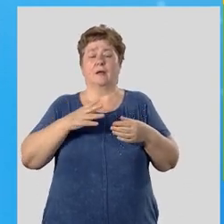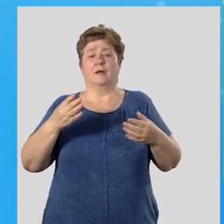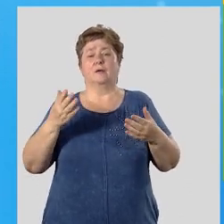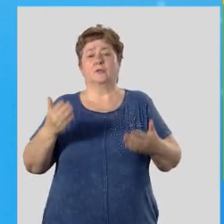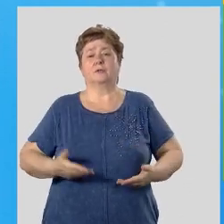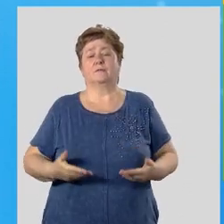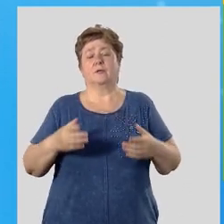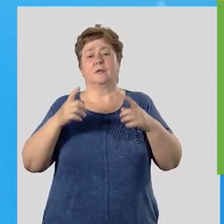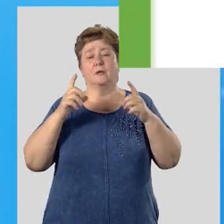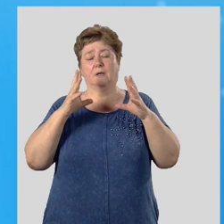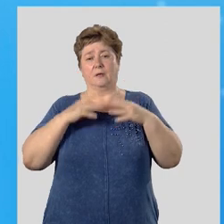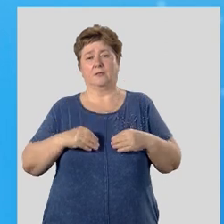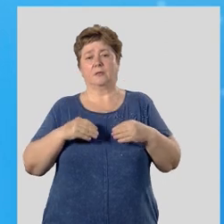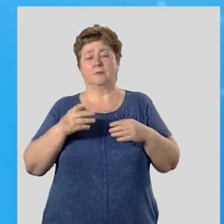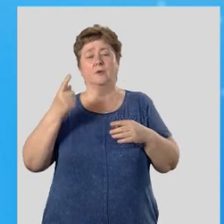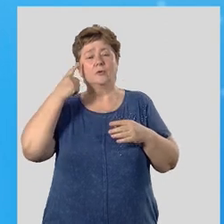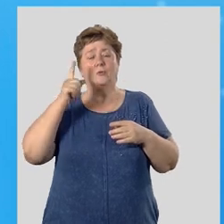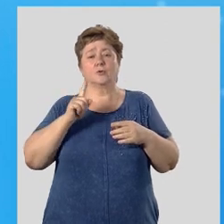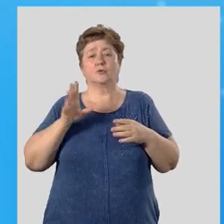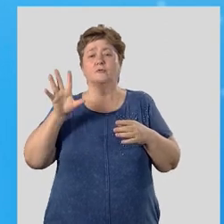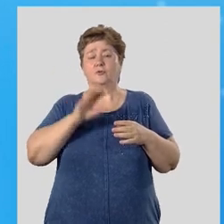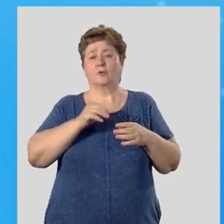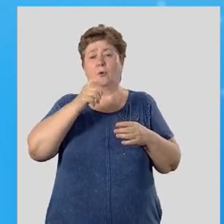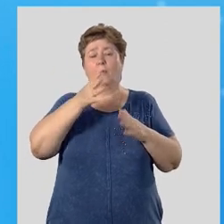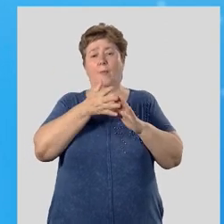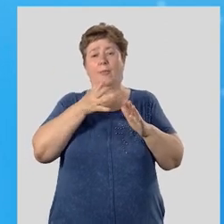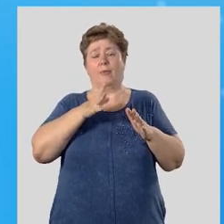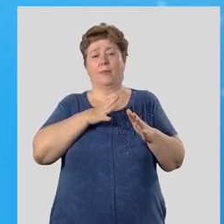организмов. Надеюсь, вам все было